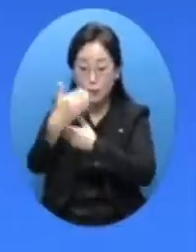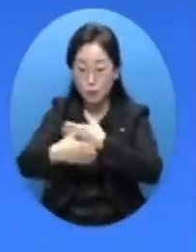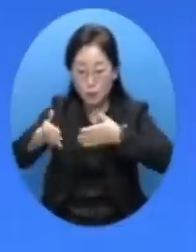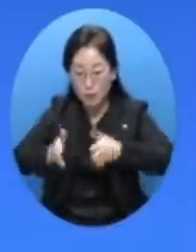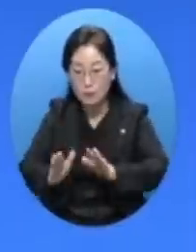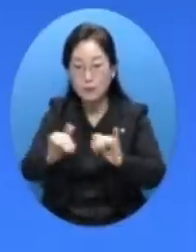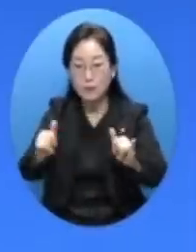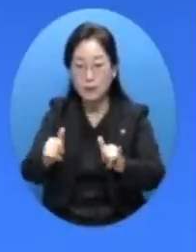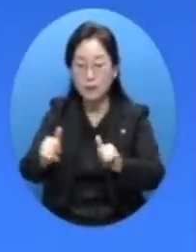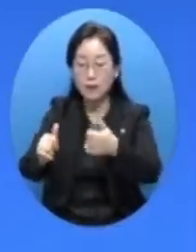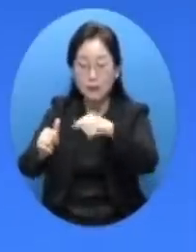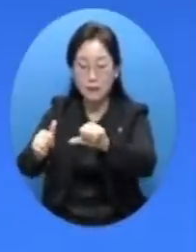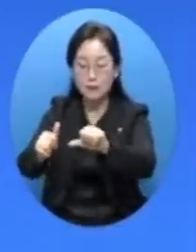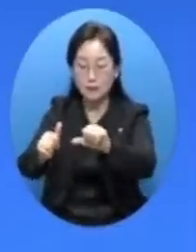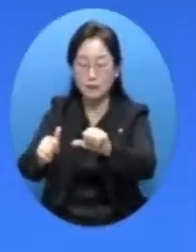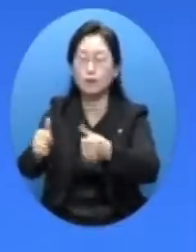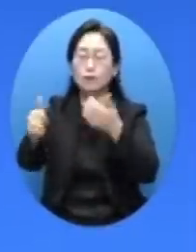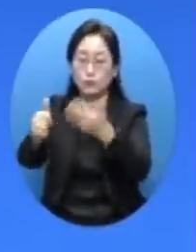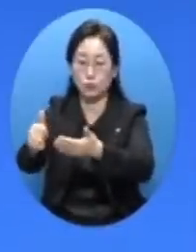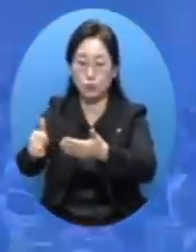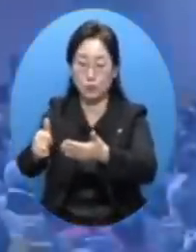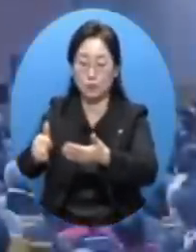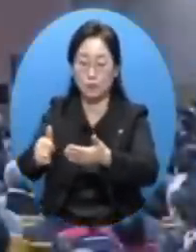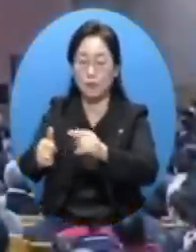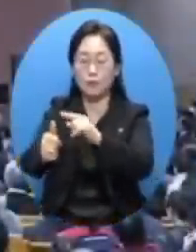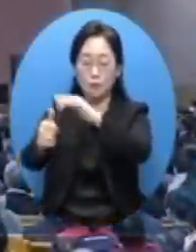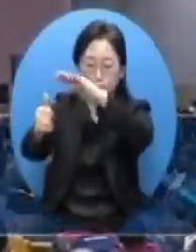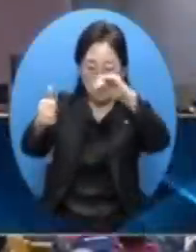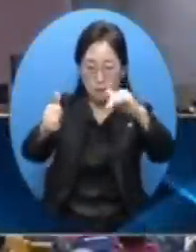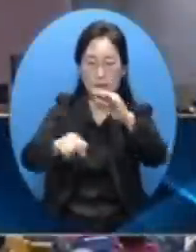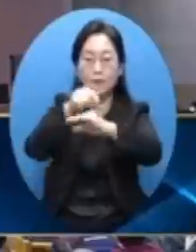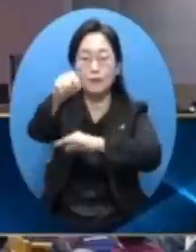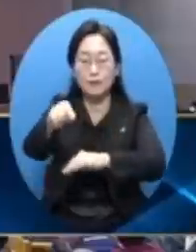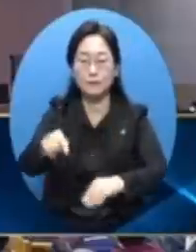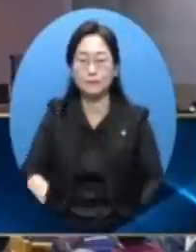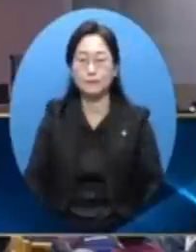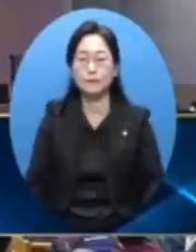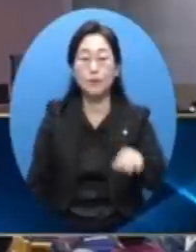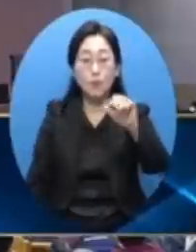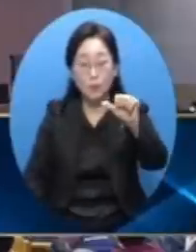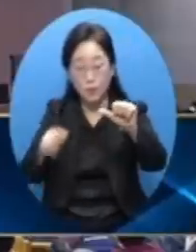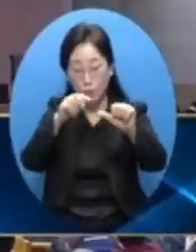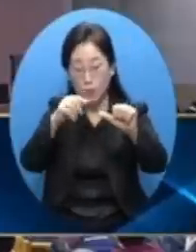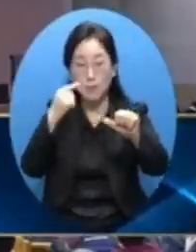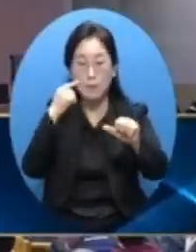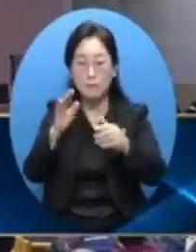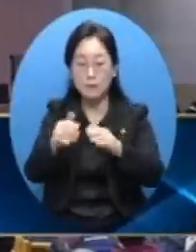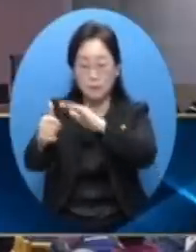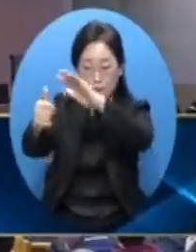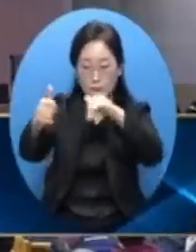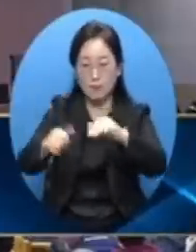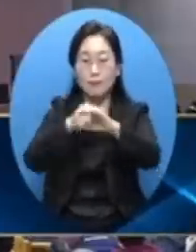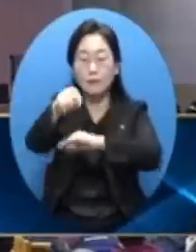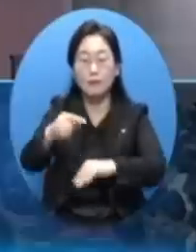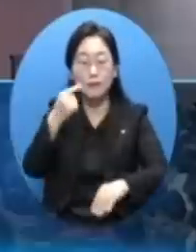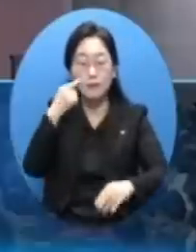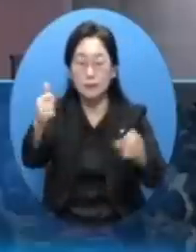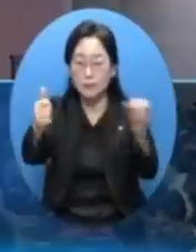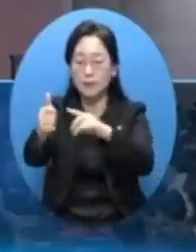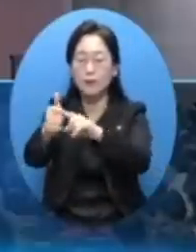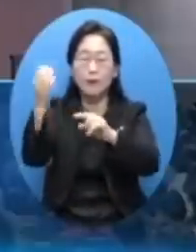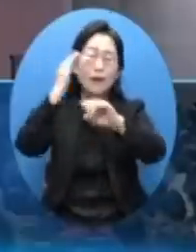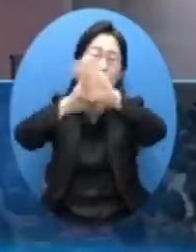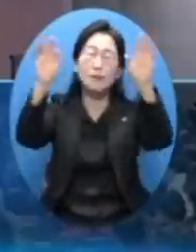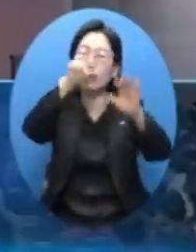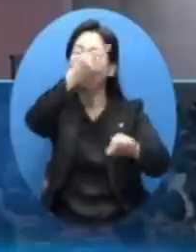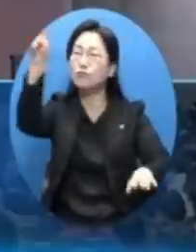것이라고 말씀하신 다음 그를 이끌고 밖으로 나가셨습니다. 5절을 보니까 그를 이끌고 밖으로 나가 이르시되 하늘을 우러러